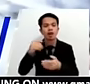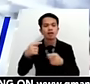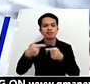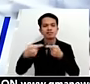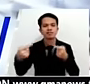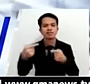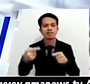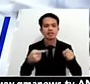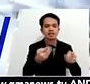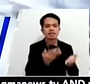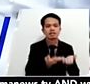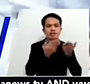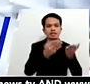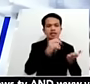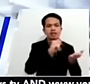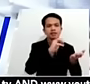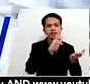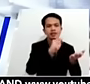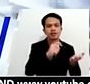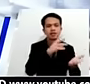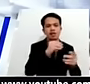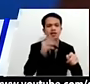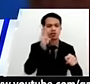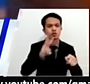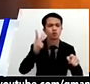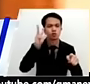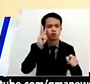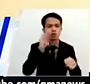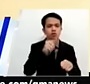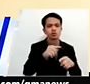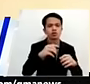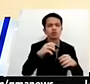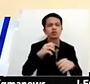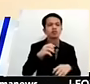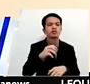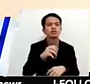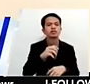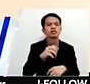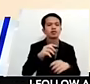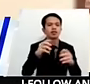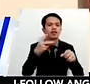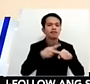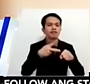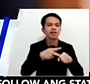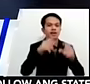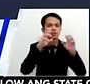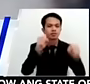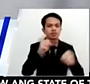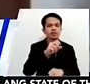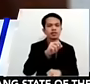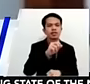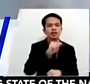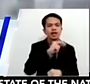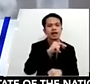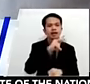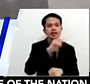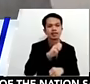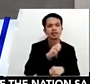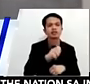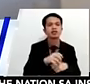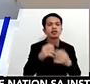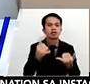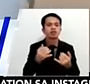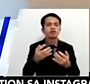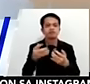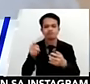ng biktima, pati ng witness, na si GMA Senior Vice President Attorney Annette Gozon Valdez. Kaya ipinakontempt si